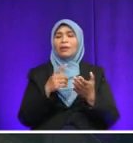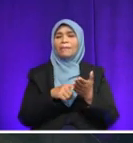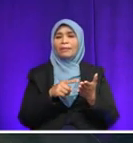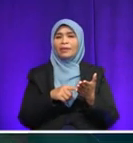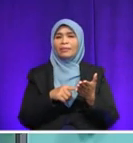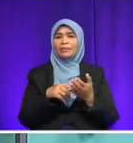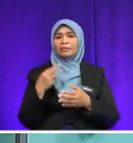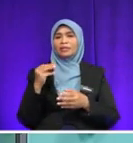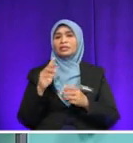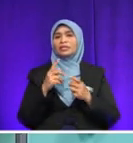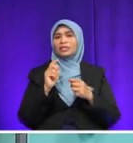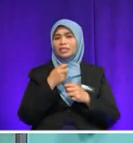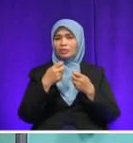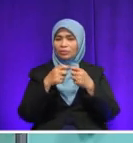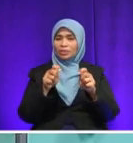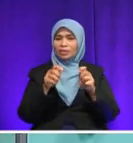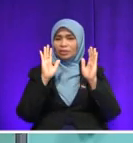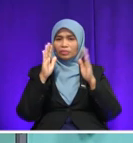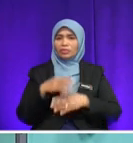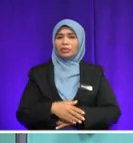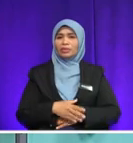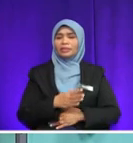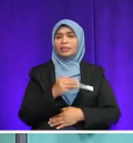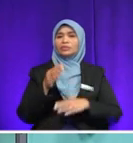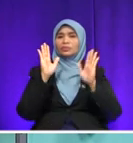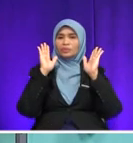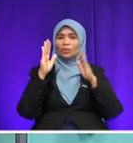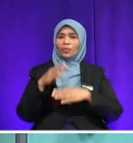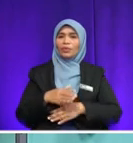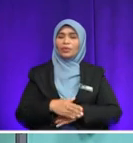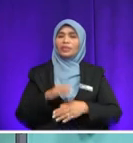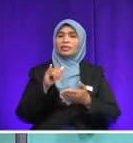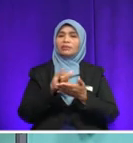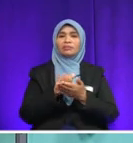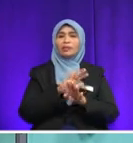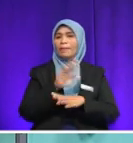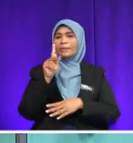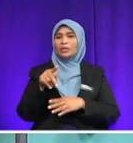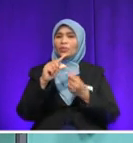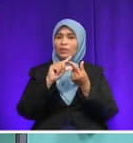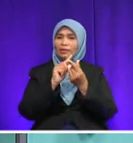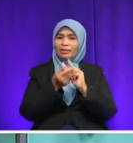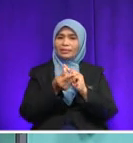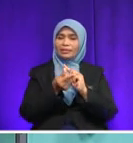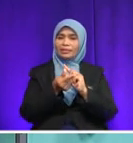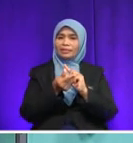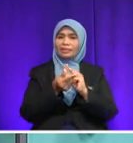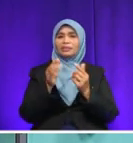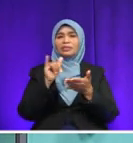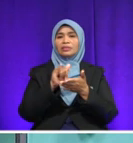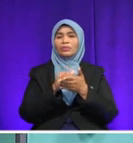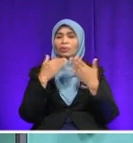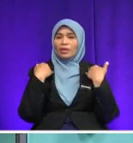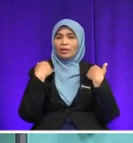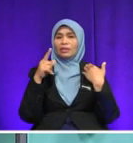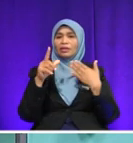mereka salat dan salat itu tidak perlu diqadhah tak perlu diqadhah maka setan masalah kita oke itu Kalau yang kecil anggota